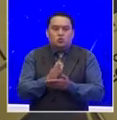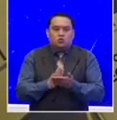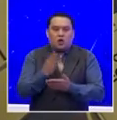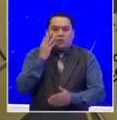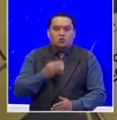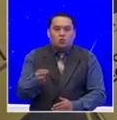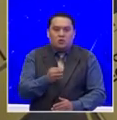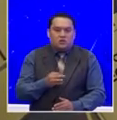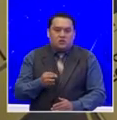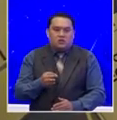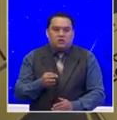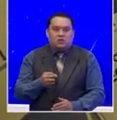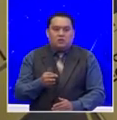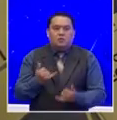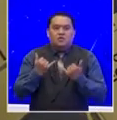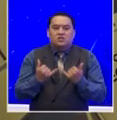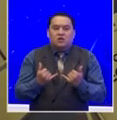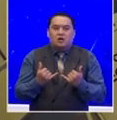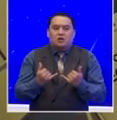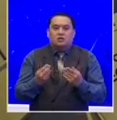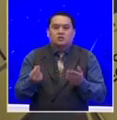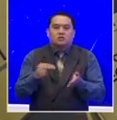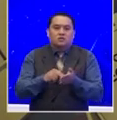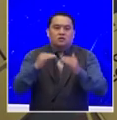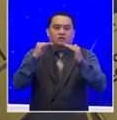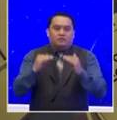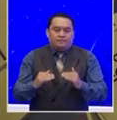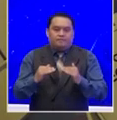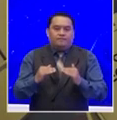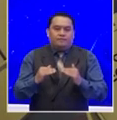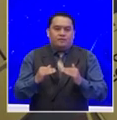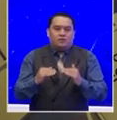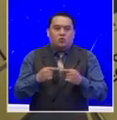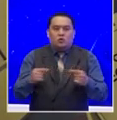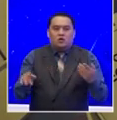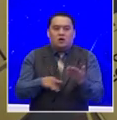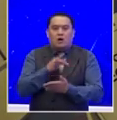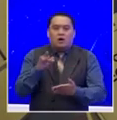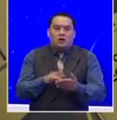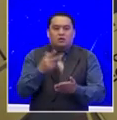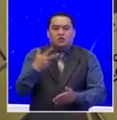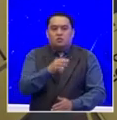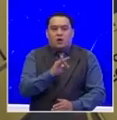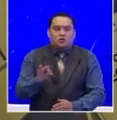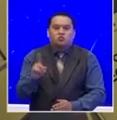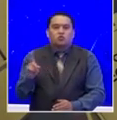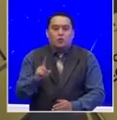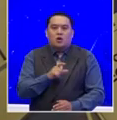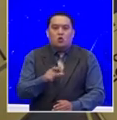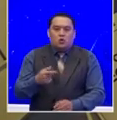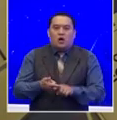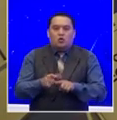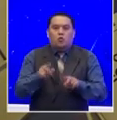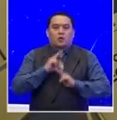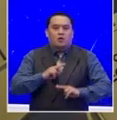в Алматинской области, мы сейчас опустили цены в регионы и в другие города на 30%, чтобы люди, которые